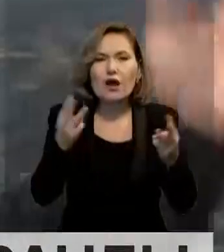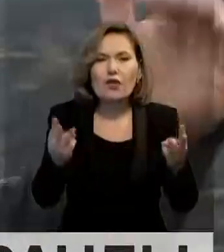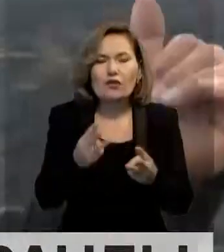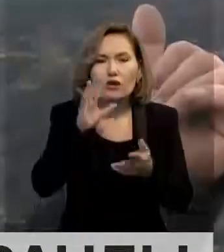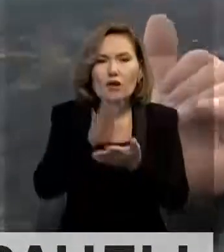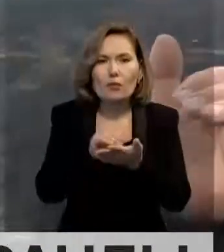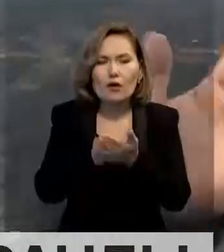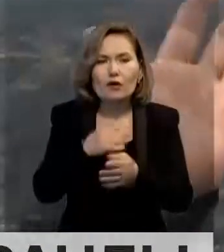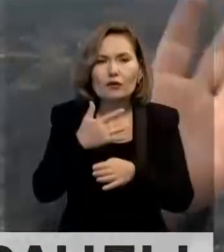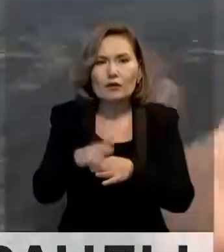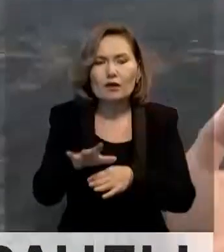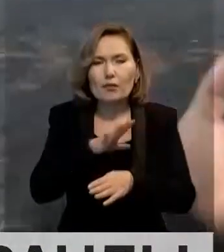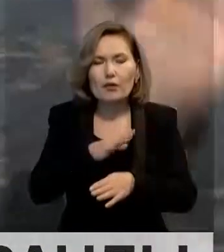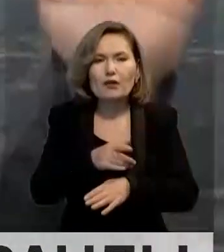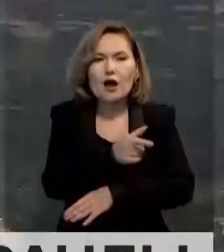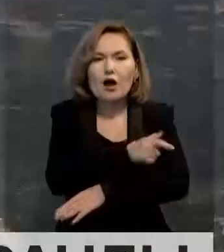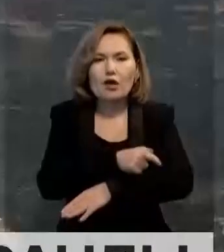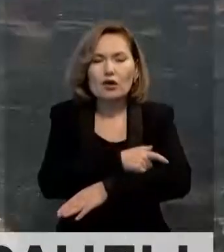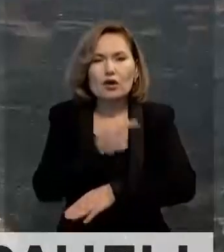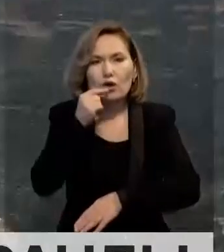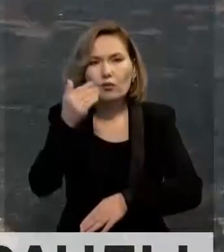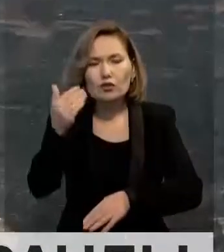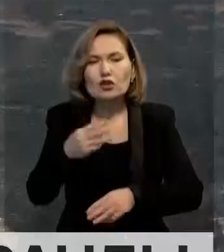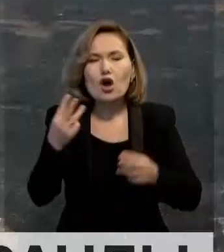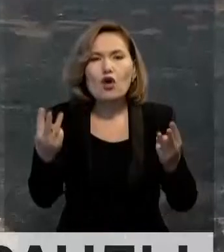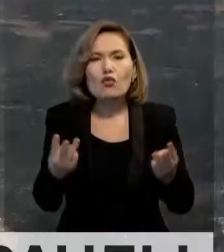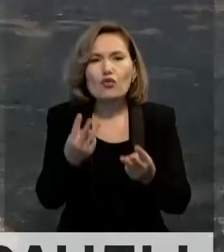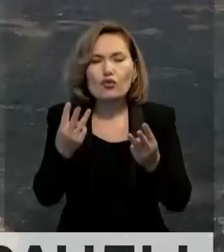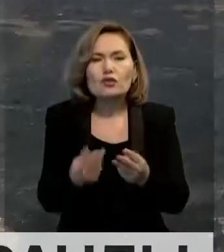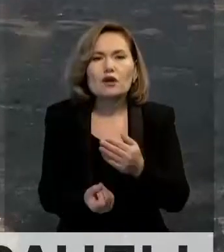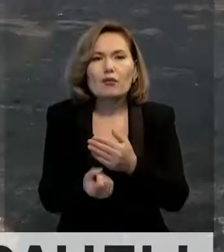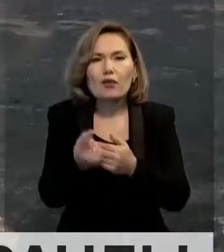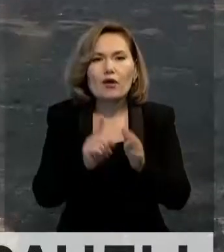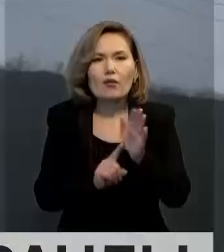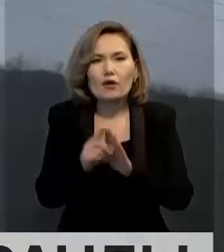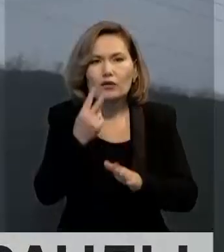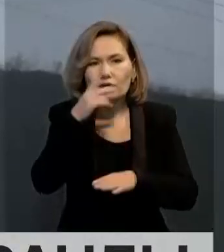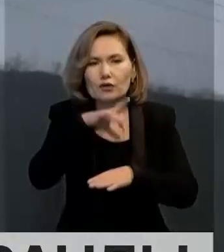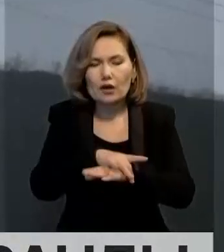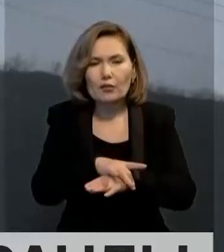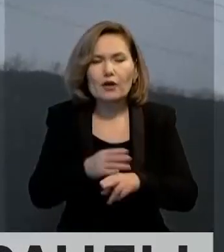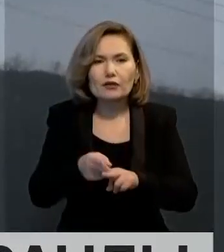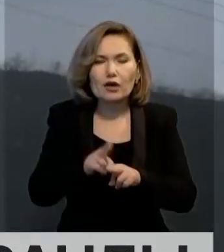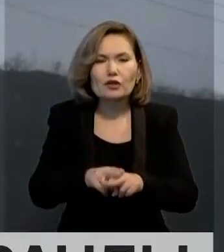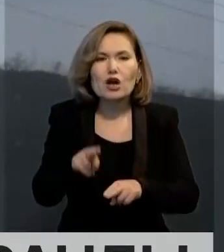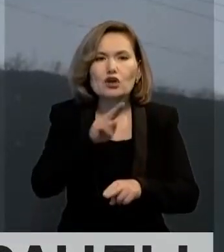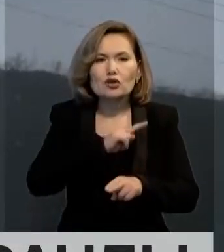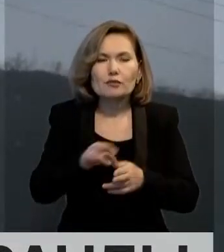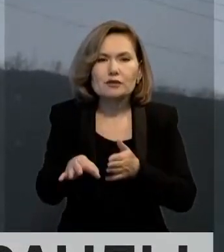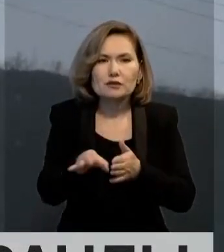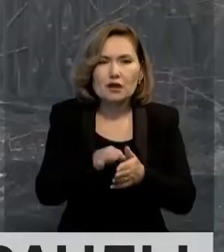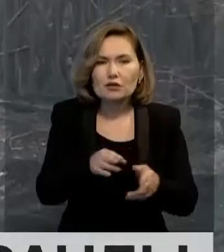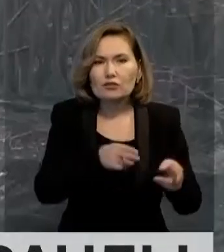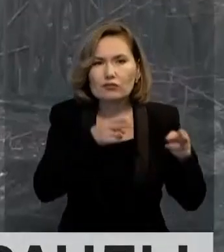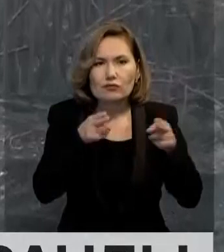Бақытжан Мұқатаев осы жердің күзетшісі. Өрт шыққан күні үйінде болған. Дегенмен осы маңда тұрғандықтан қызыл жалынды көріп, жұмыс орнына жан ұшыра